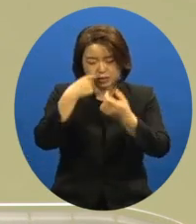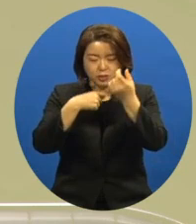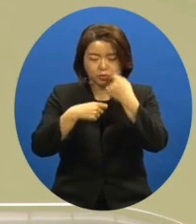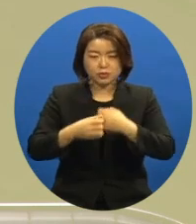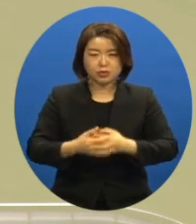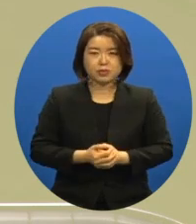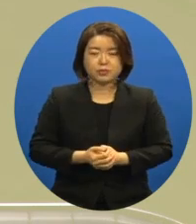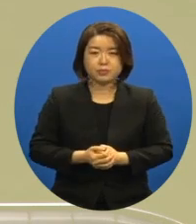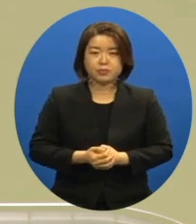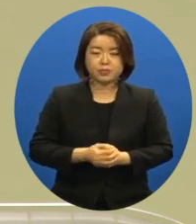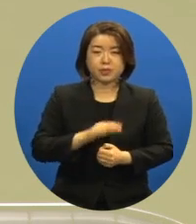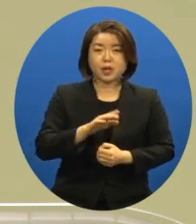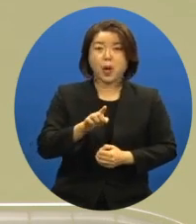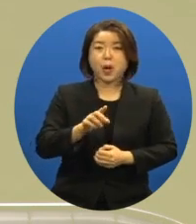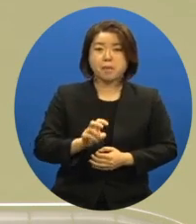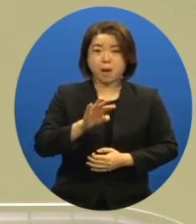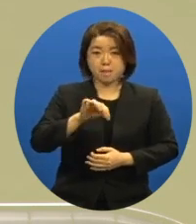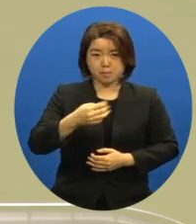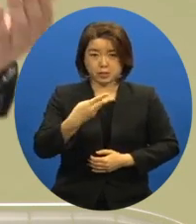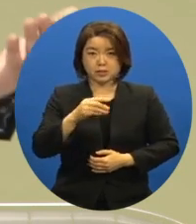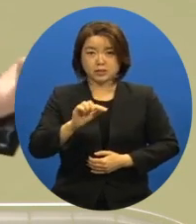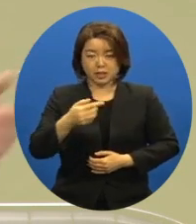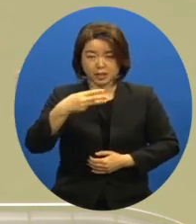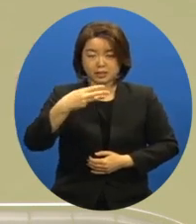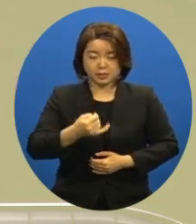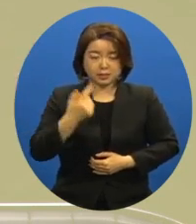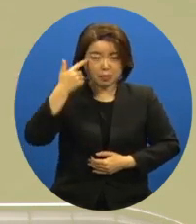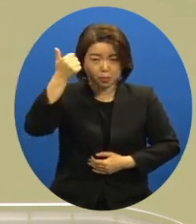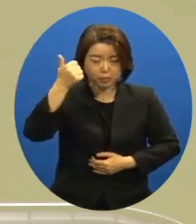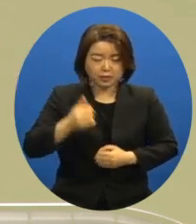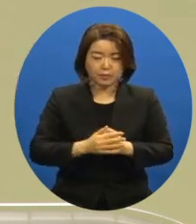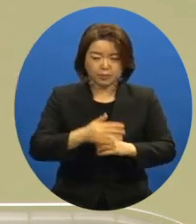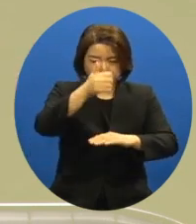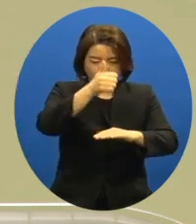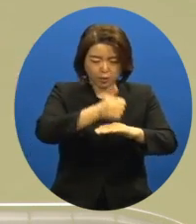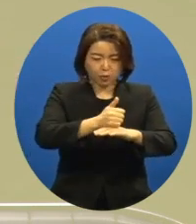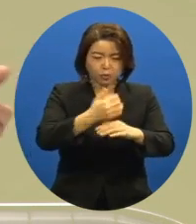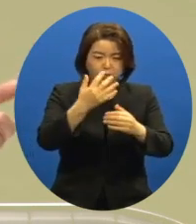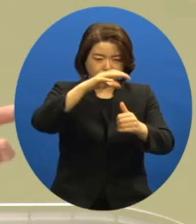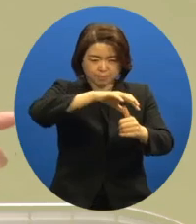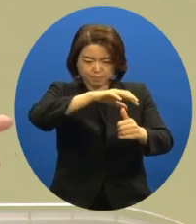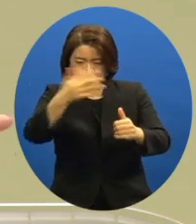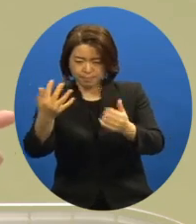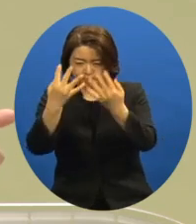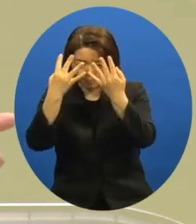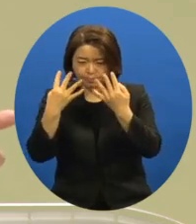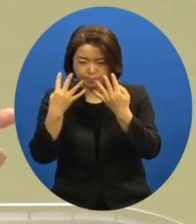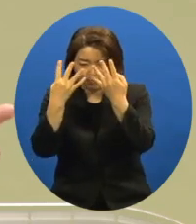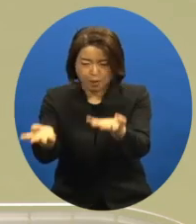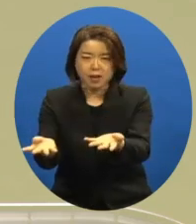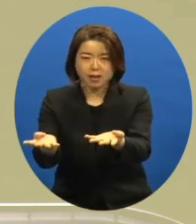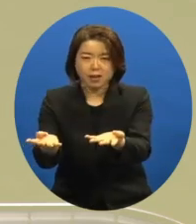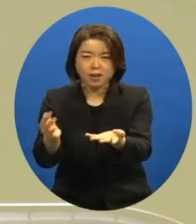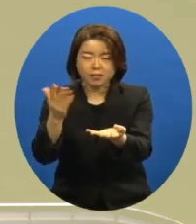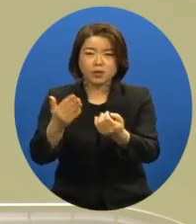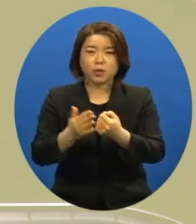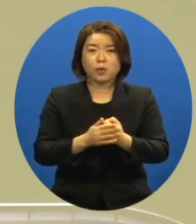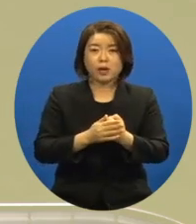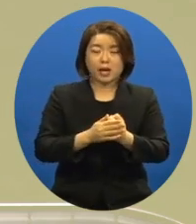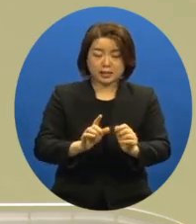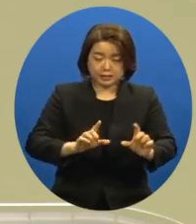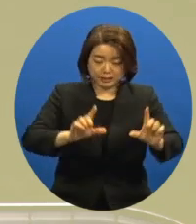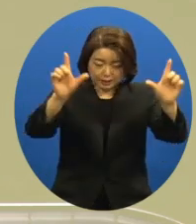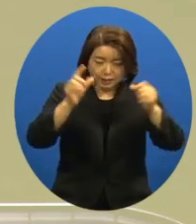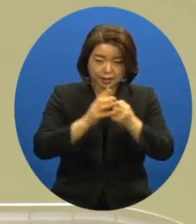리차드 범브란트 목사님이 결국은 석방되게 됩니다. 석방되던 날 그 교도소의